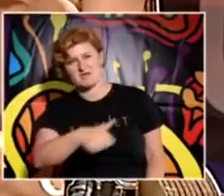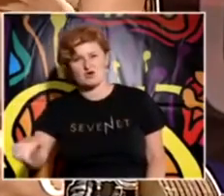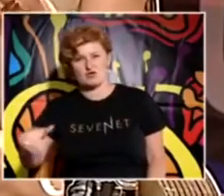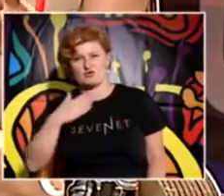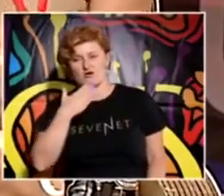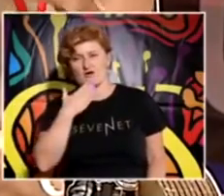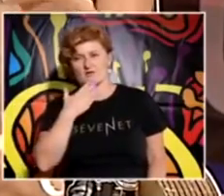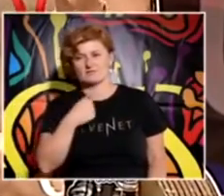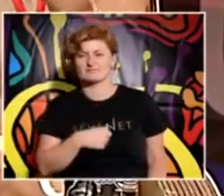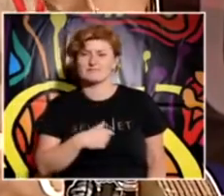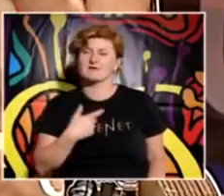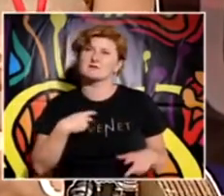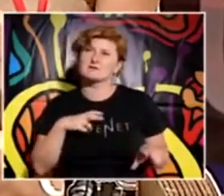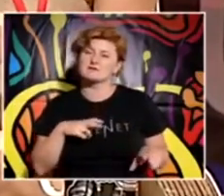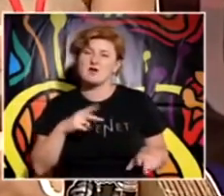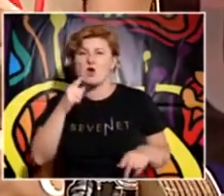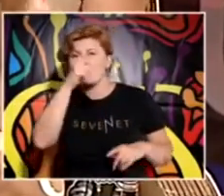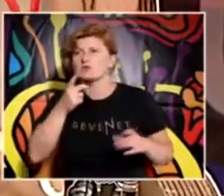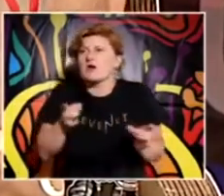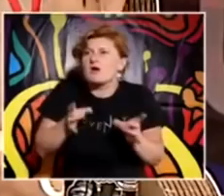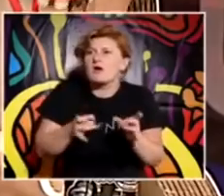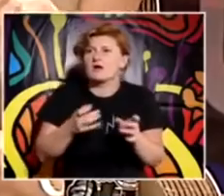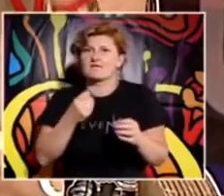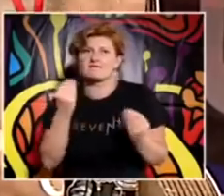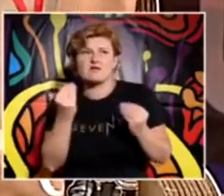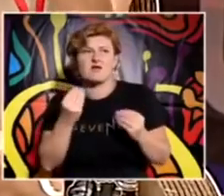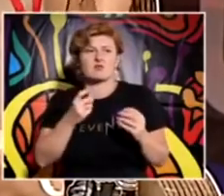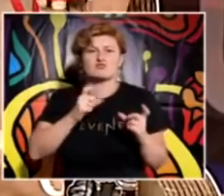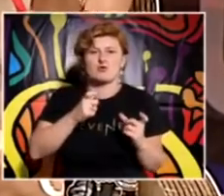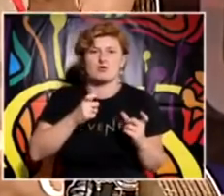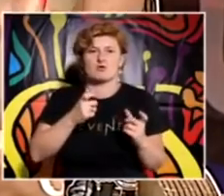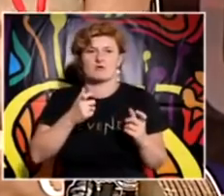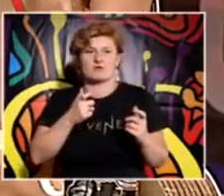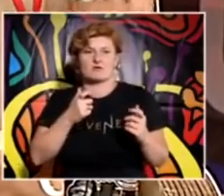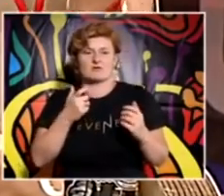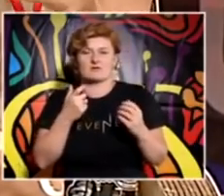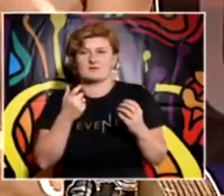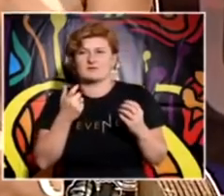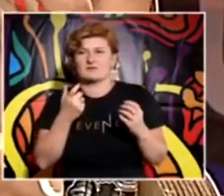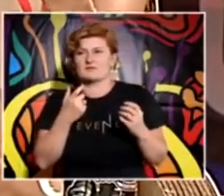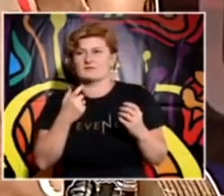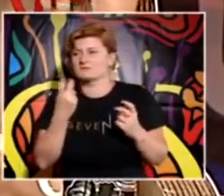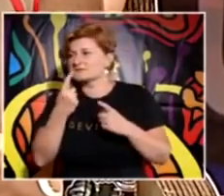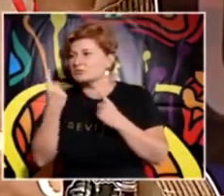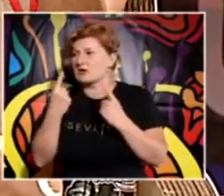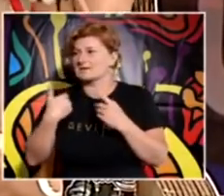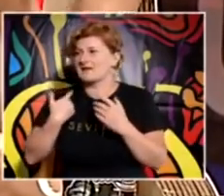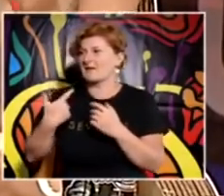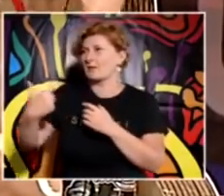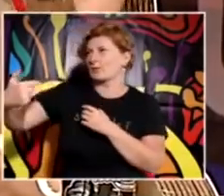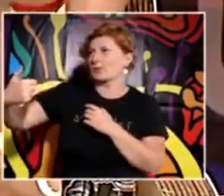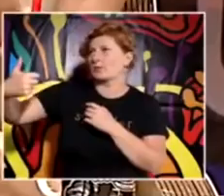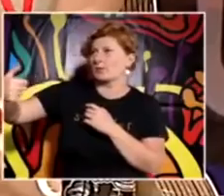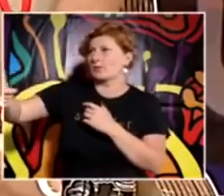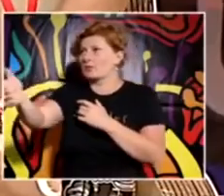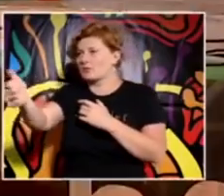za bardzo gonimy za takimi top atrakcjami. Chcemy zrobić sobie konkretne zdjęcie, konkretne selfie na tle